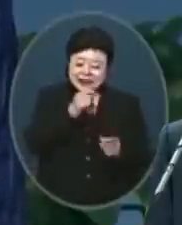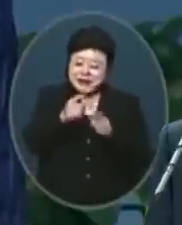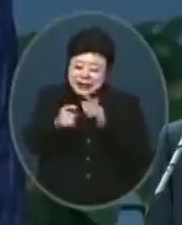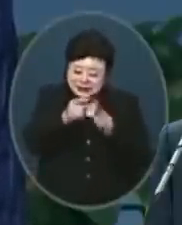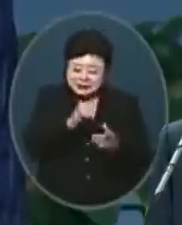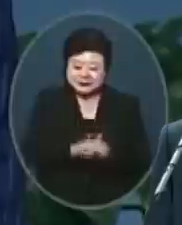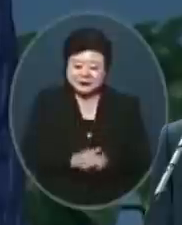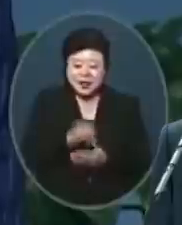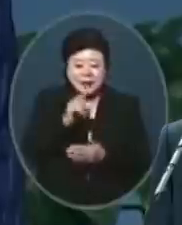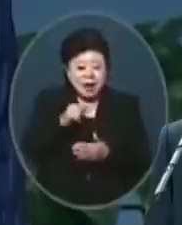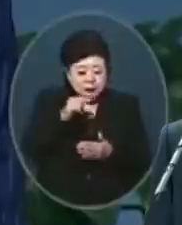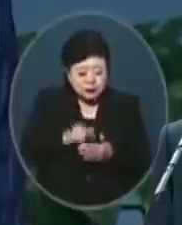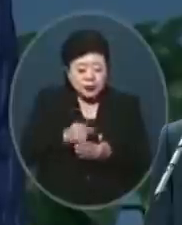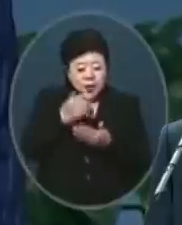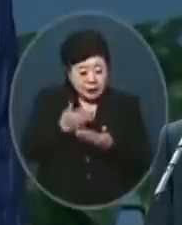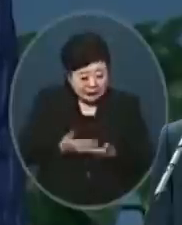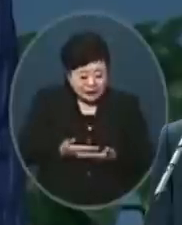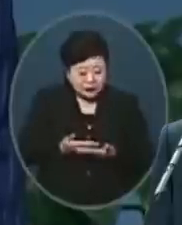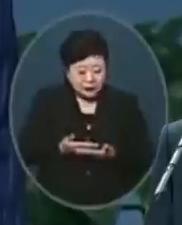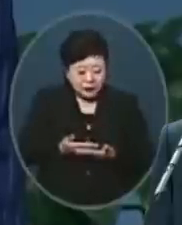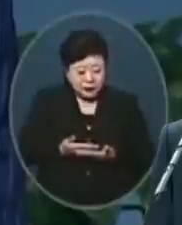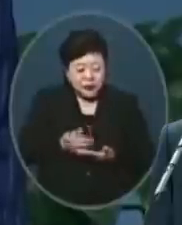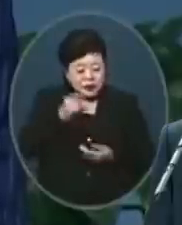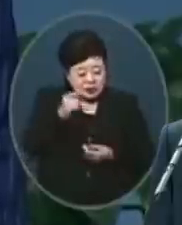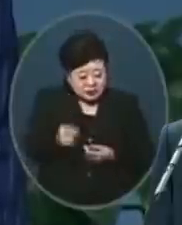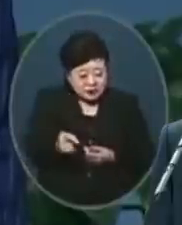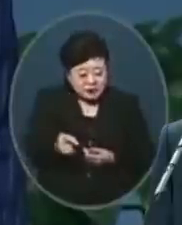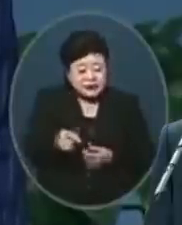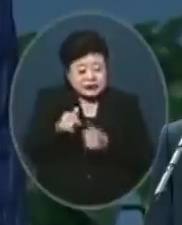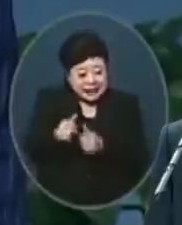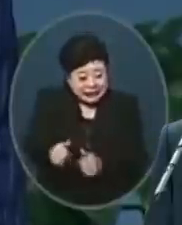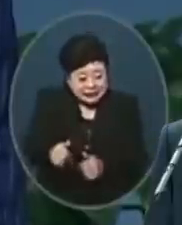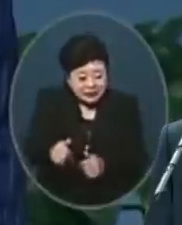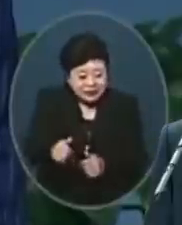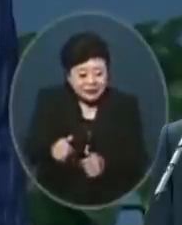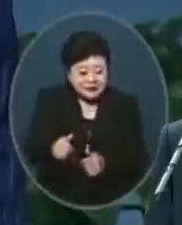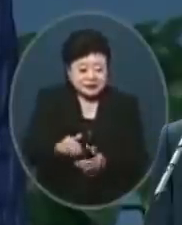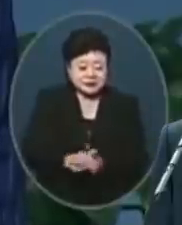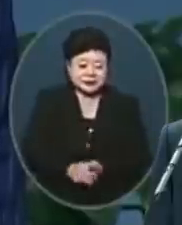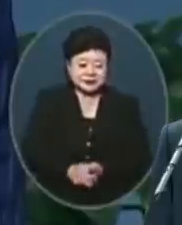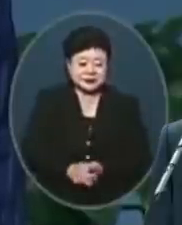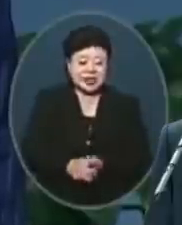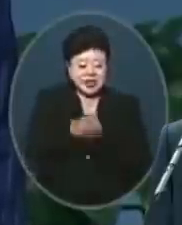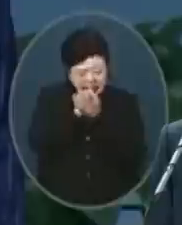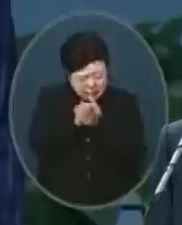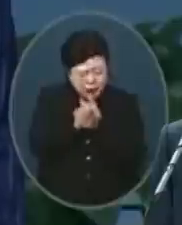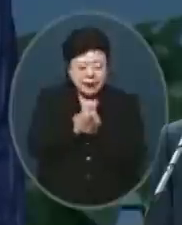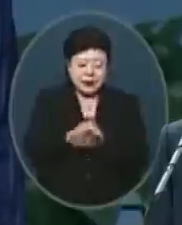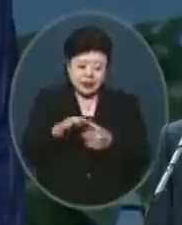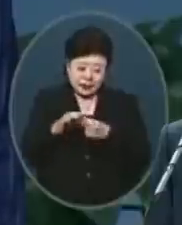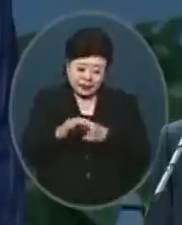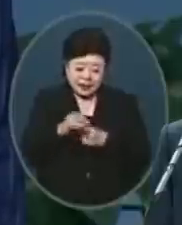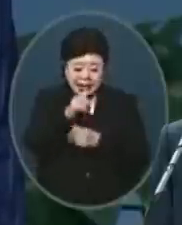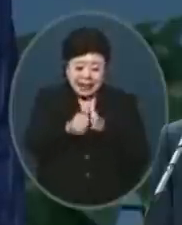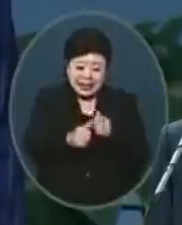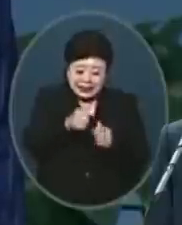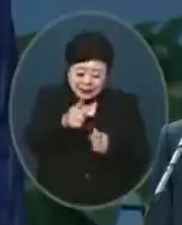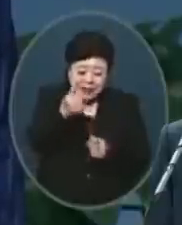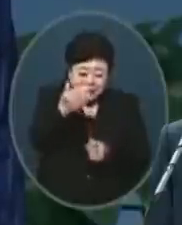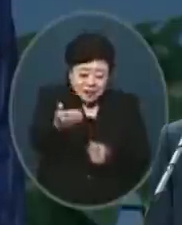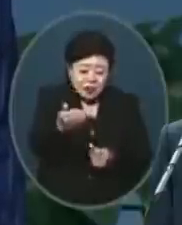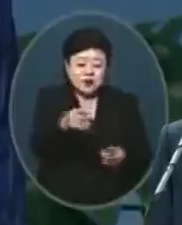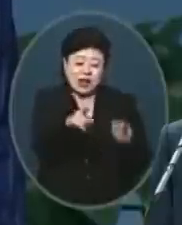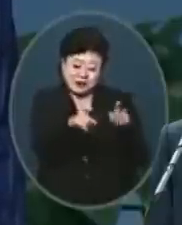말씀을 마음속에 받아들이고 그것을 따라서 기도하면 하나님은